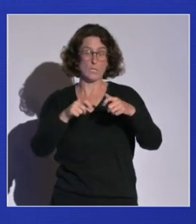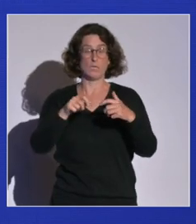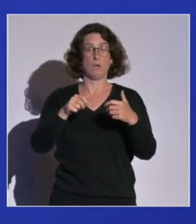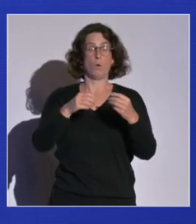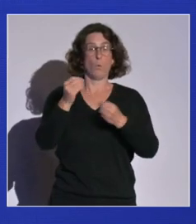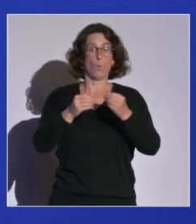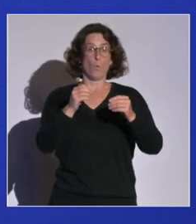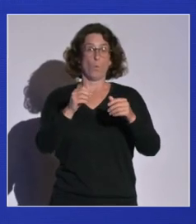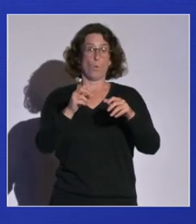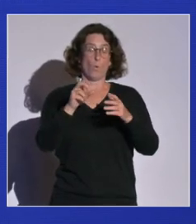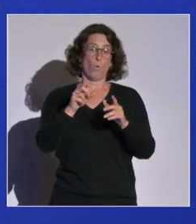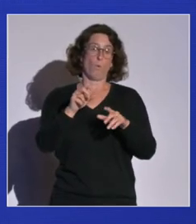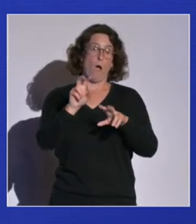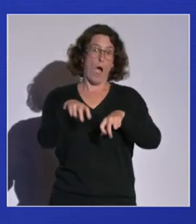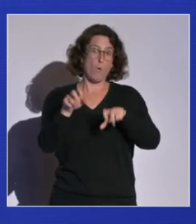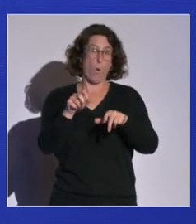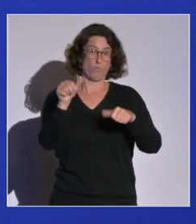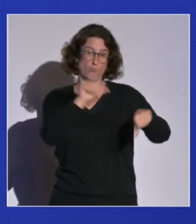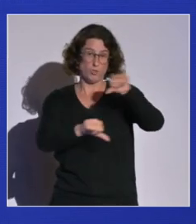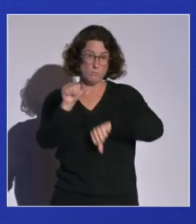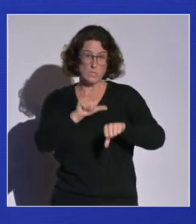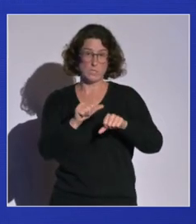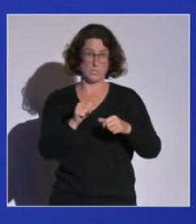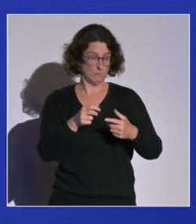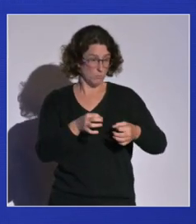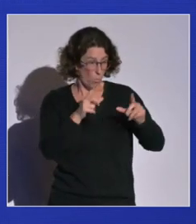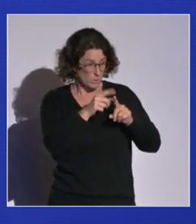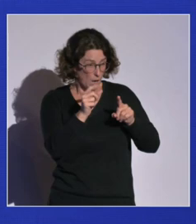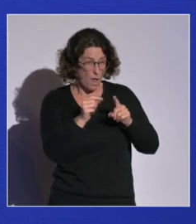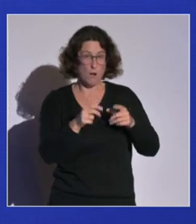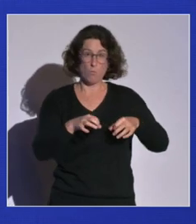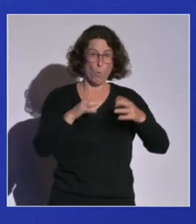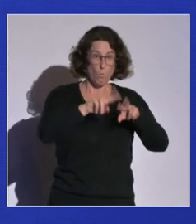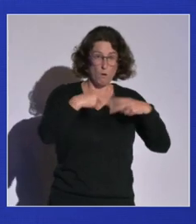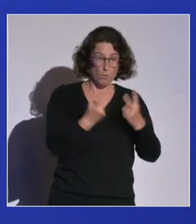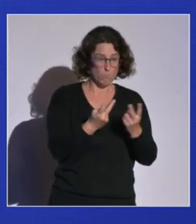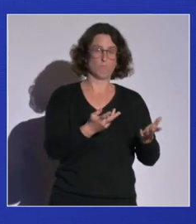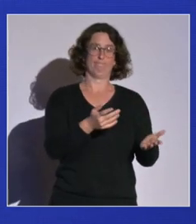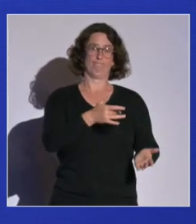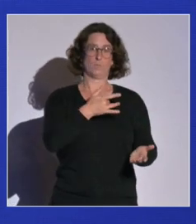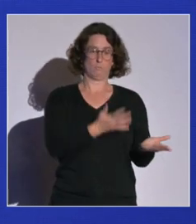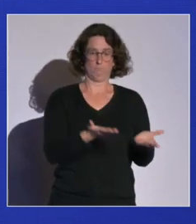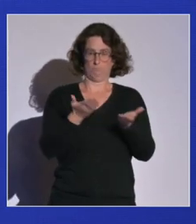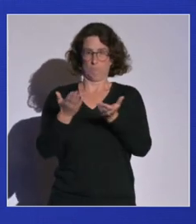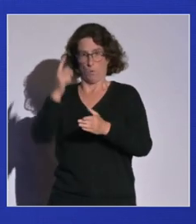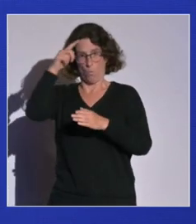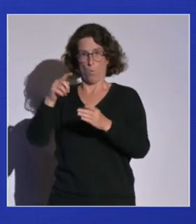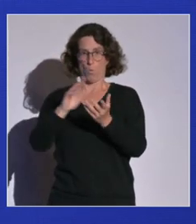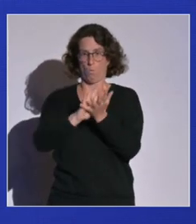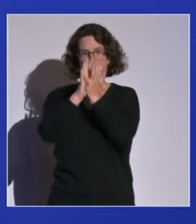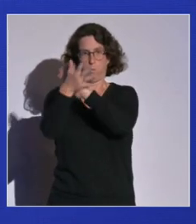surplus en végétal et en céréales, ils peuvent servir à fabriquer des carburants